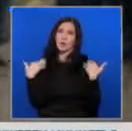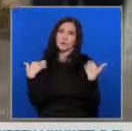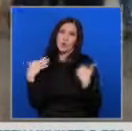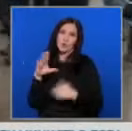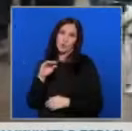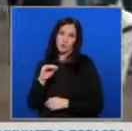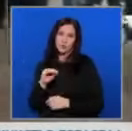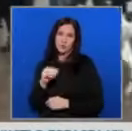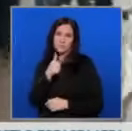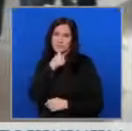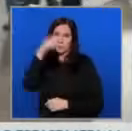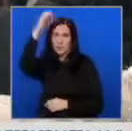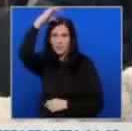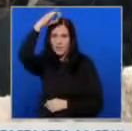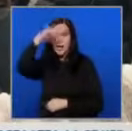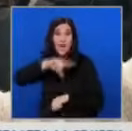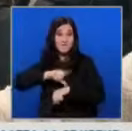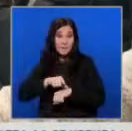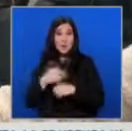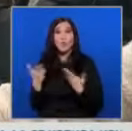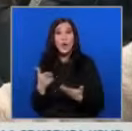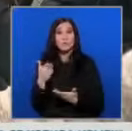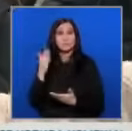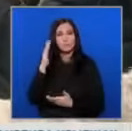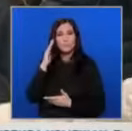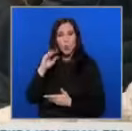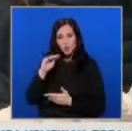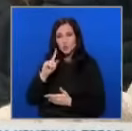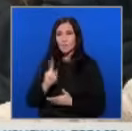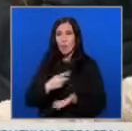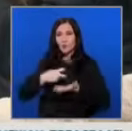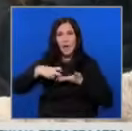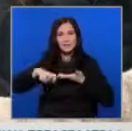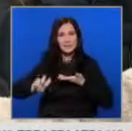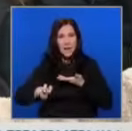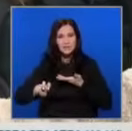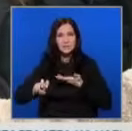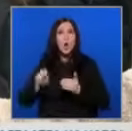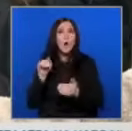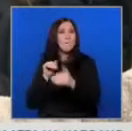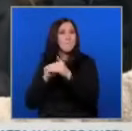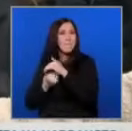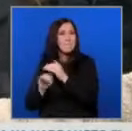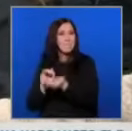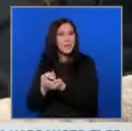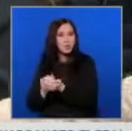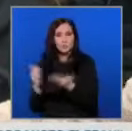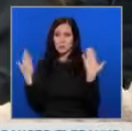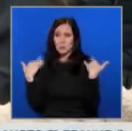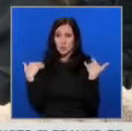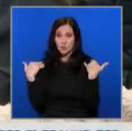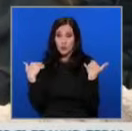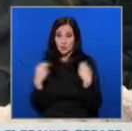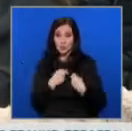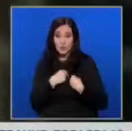кучетата. Събота и неделя е времето, когато животинките могат да излязат от приюта, да се разходят и да